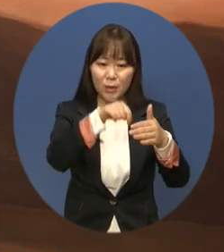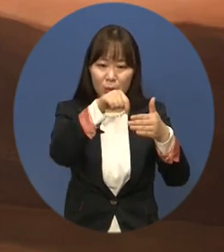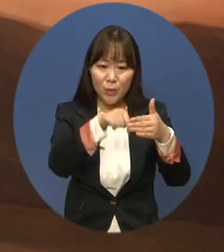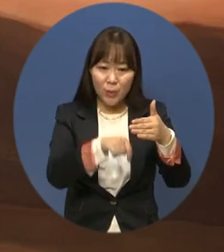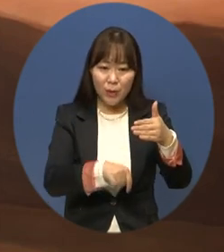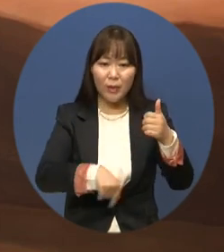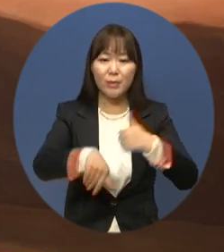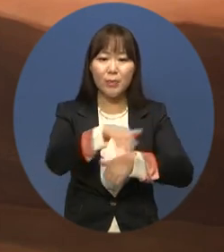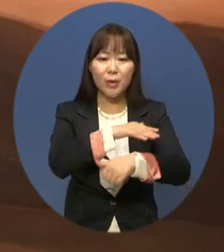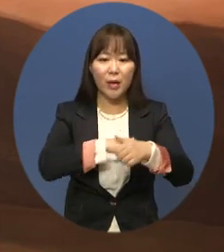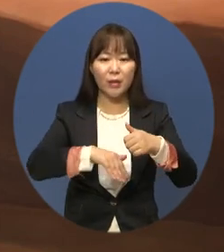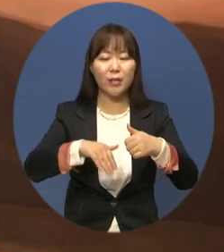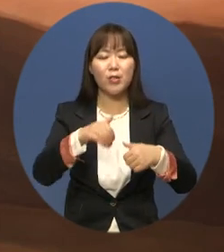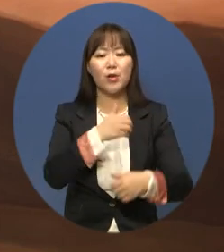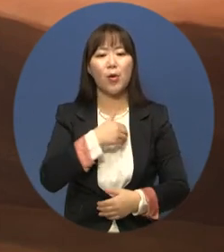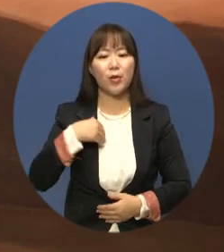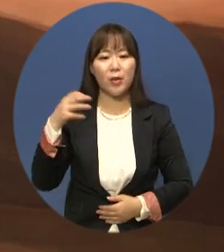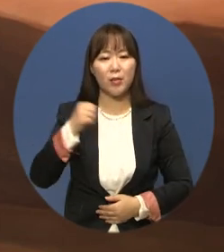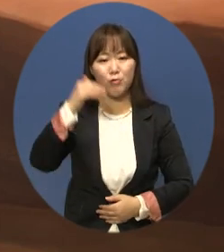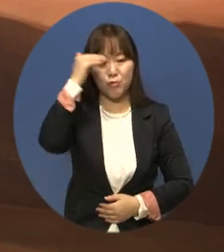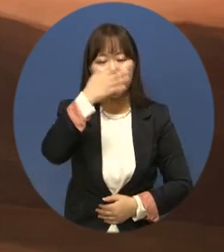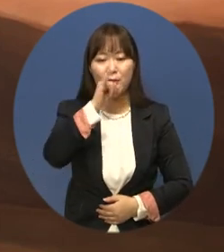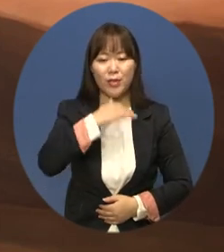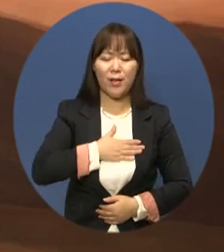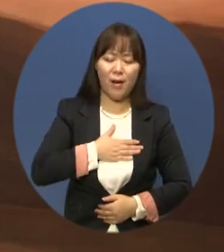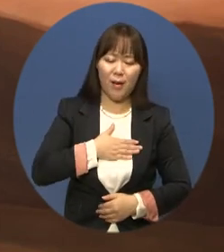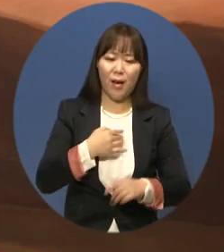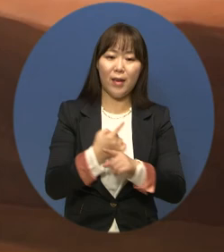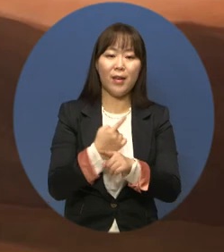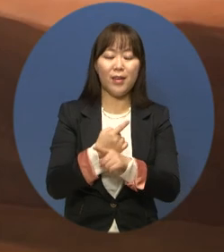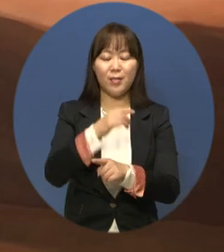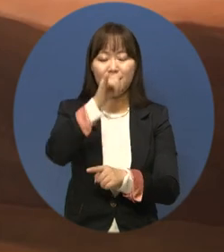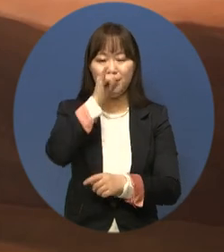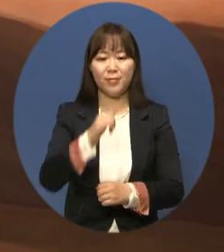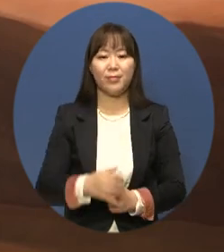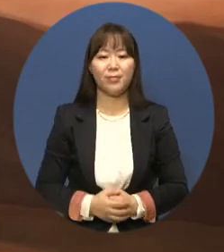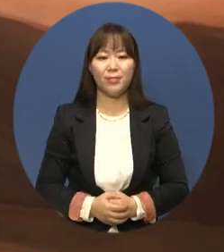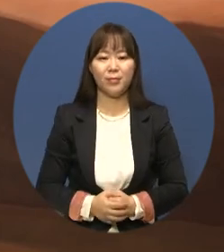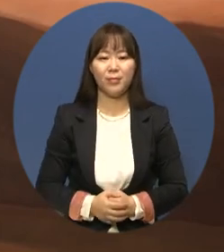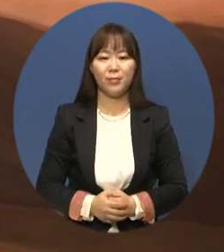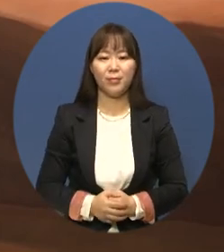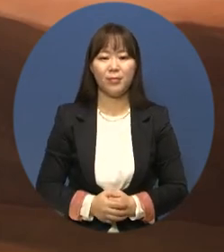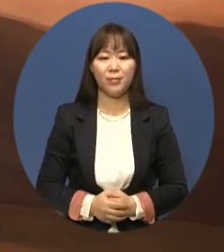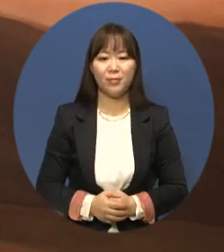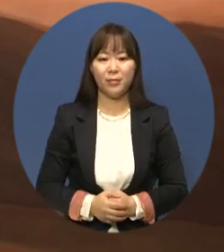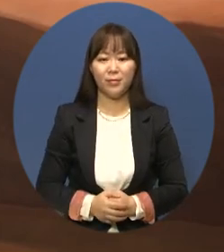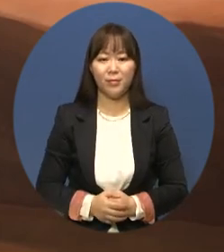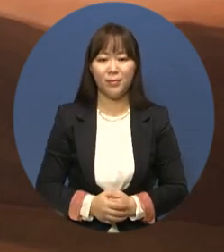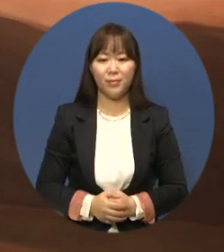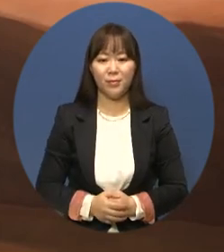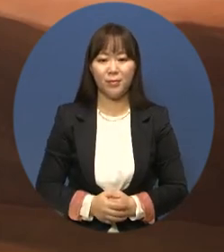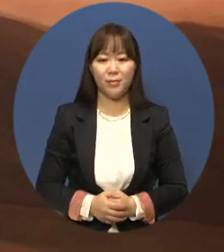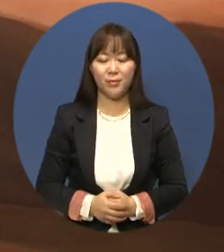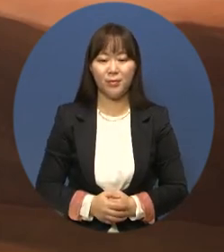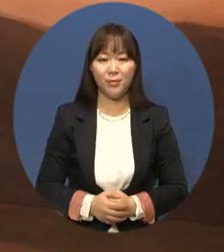풍치를 여유롭게 감상해 볼 수 있는 힐링의 시간이 되고 있습니다. 복지TV 뉴스 이소영입니다.